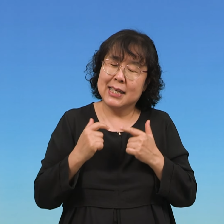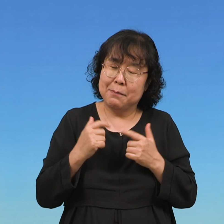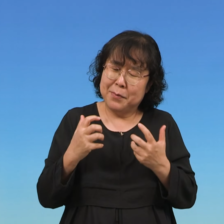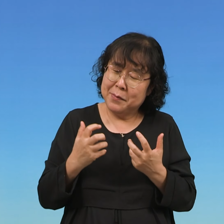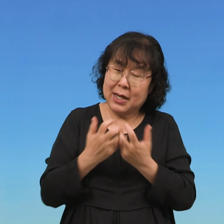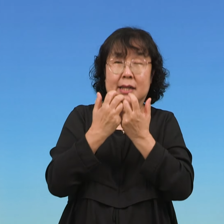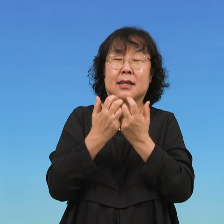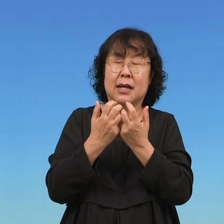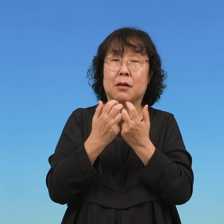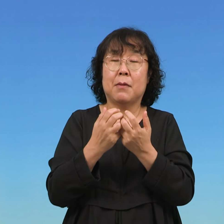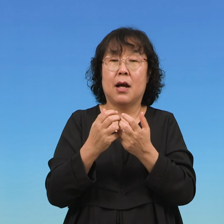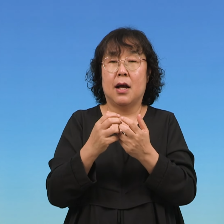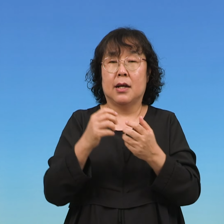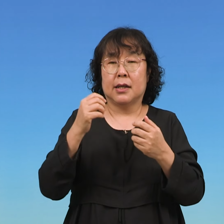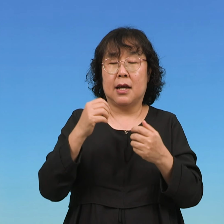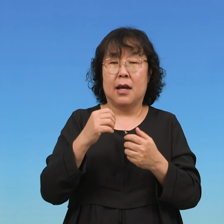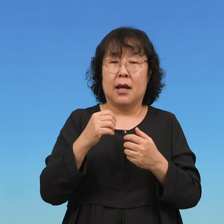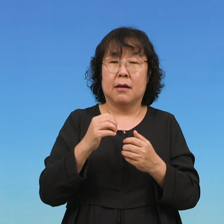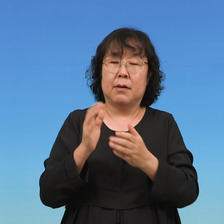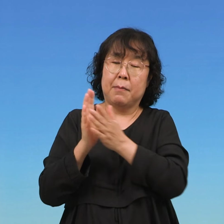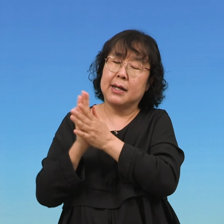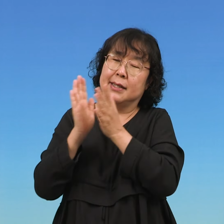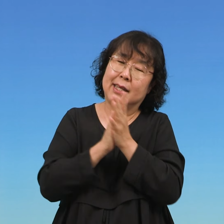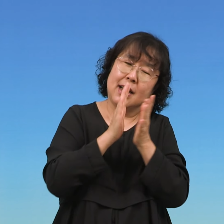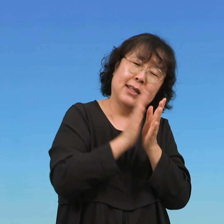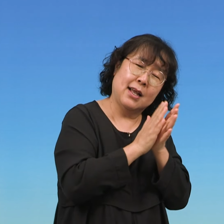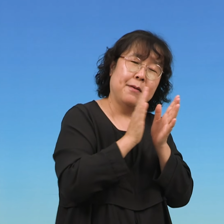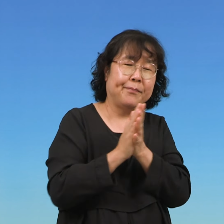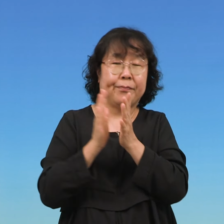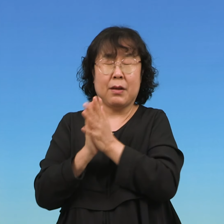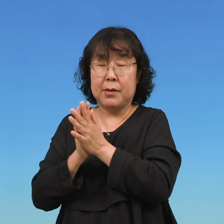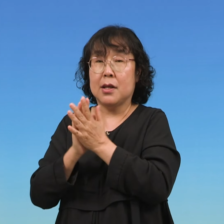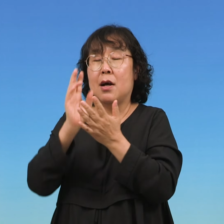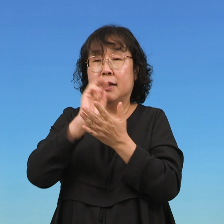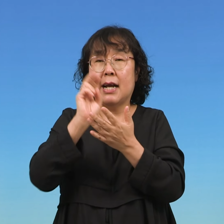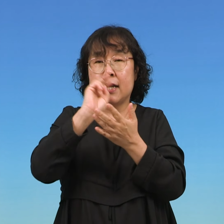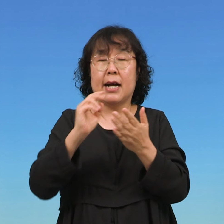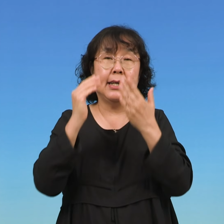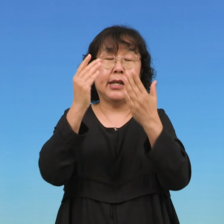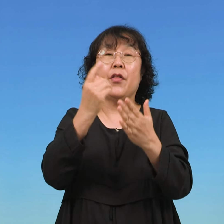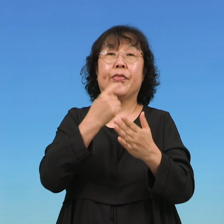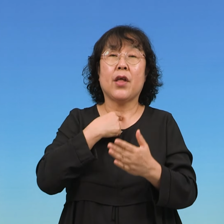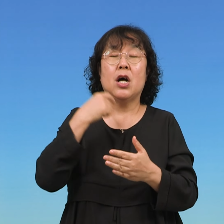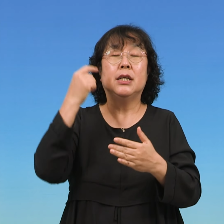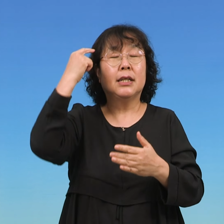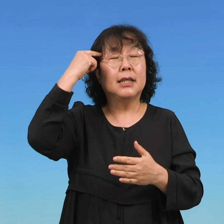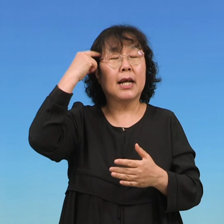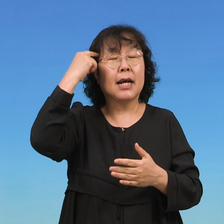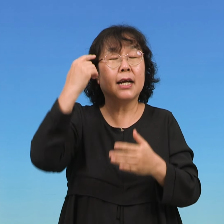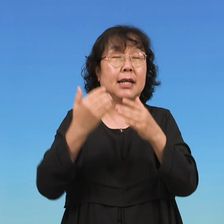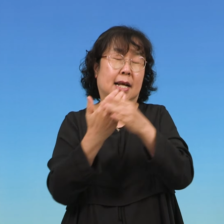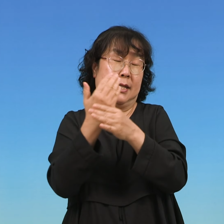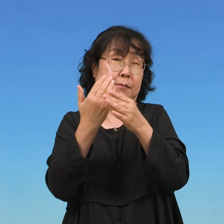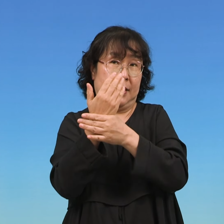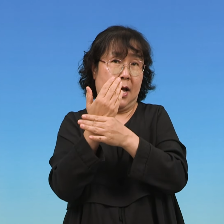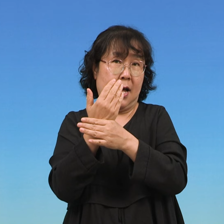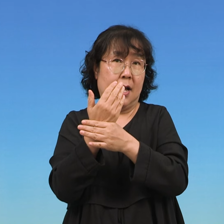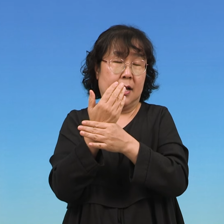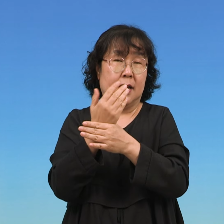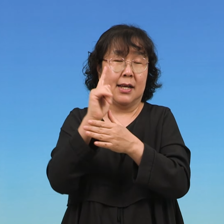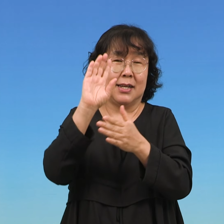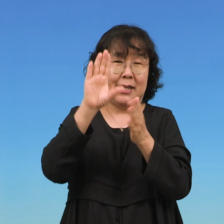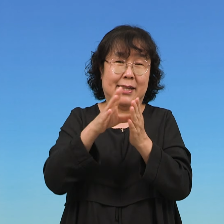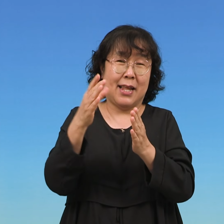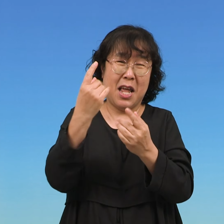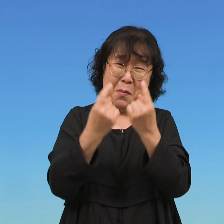마음이 기쁨이 나와서 그렇게 춤을 추면서 찬양을 불렀던 기억이이 설교를 준비하다가 숙도로더라고요 그때 비해서 지금은